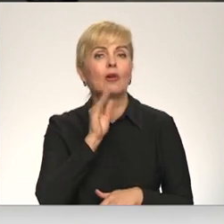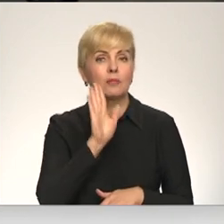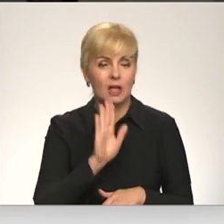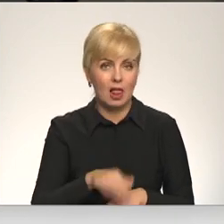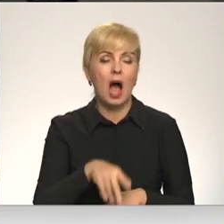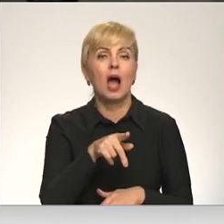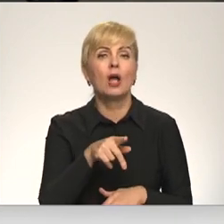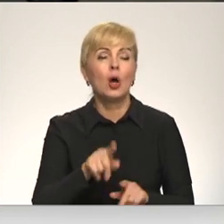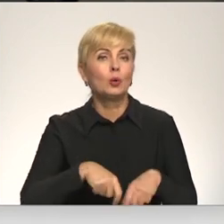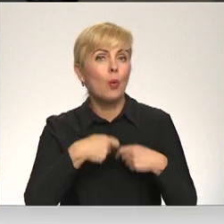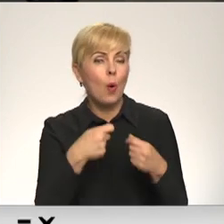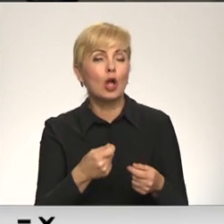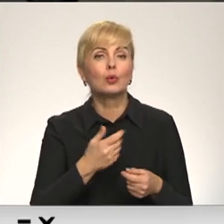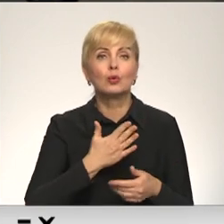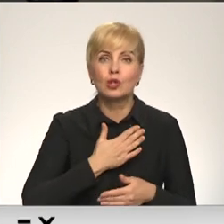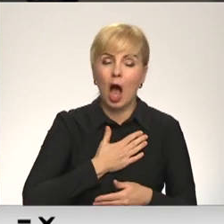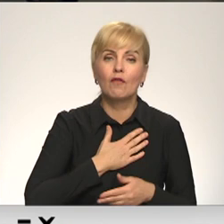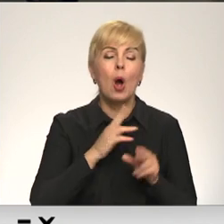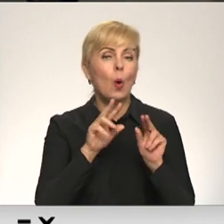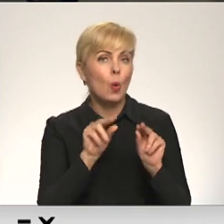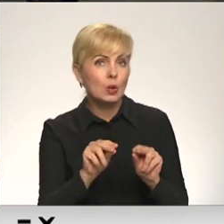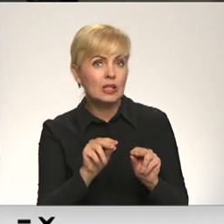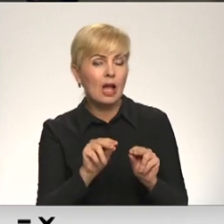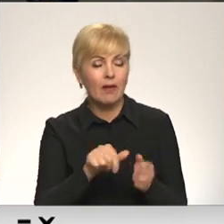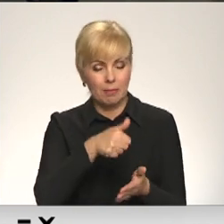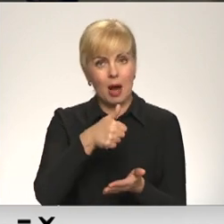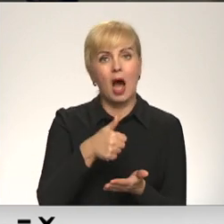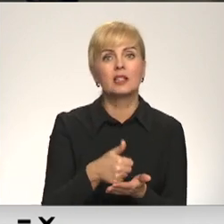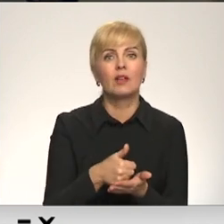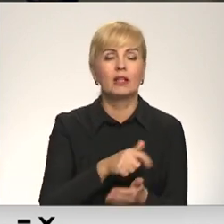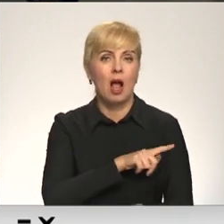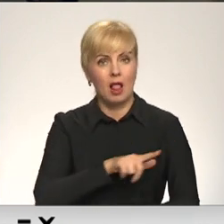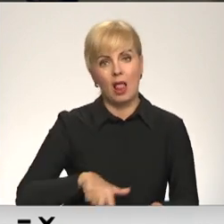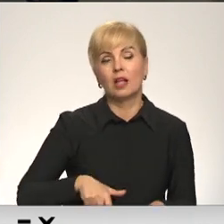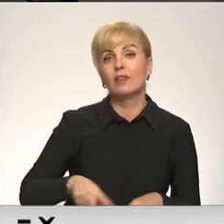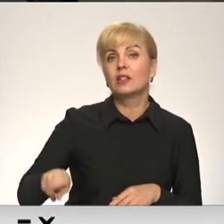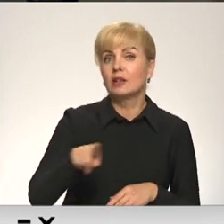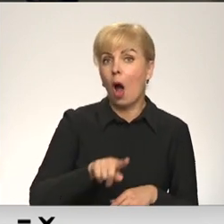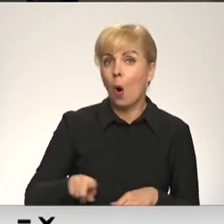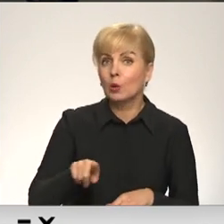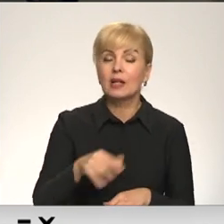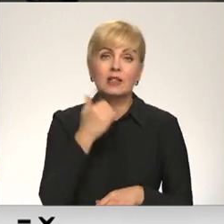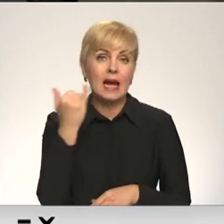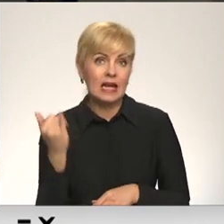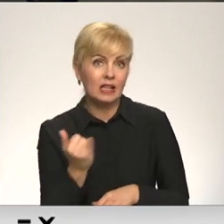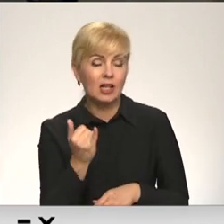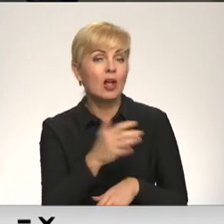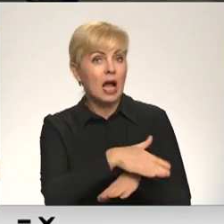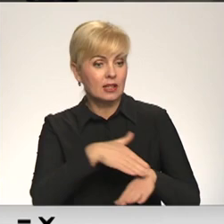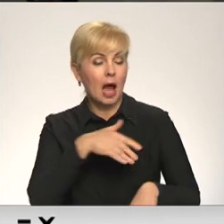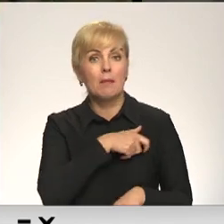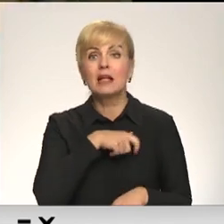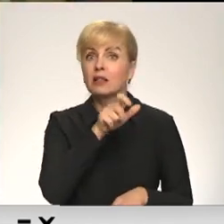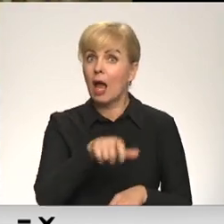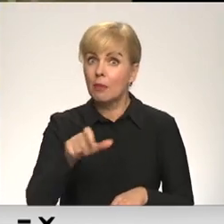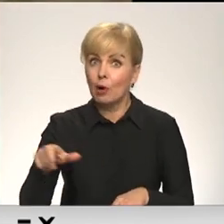mēs dotu savu uzticību pārstāvēt Latvijas tautas intereses Saeimas